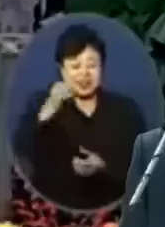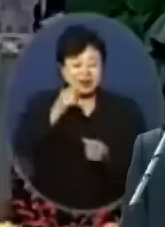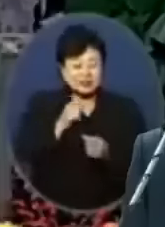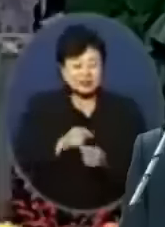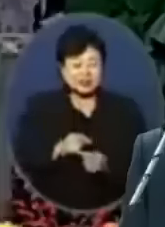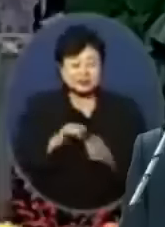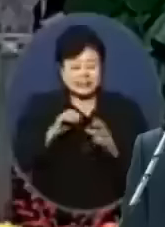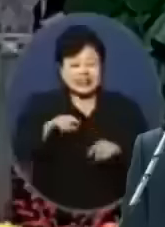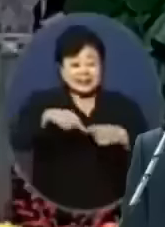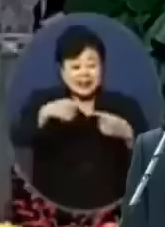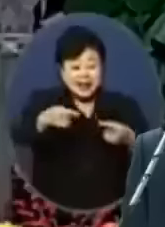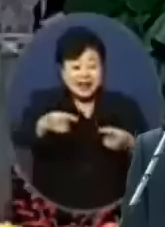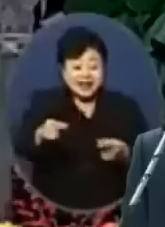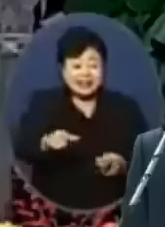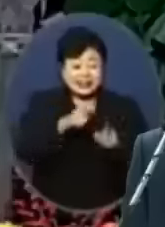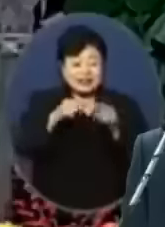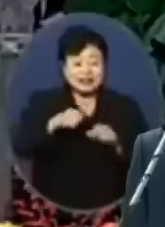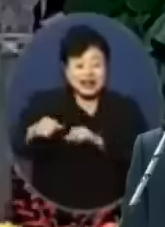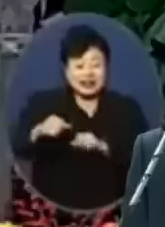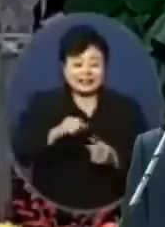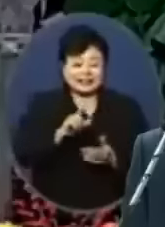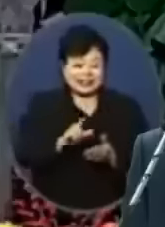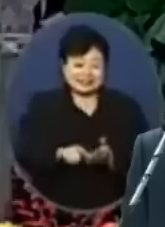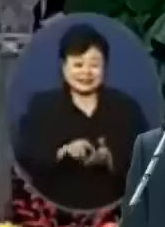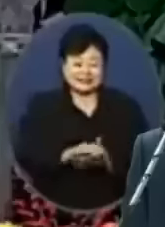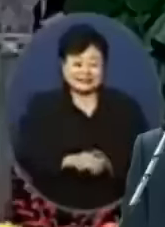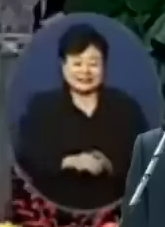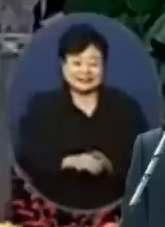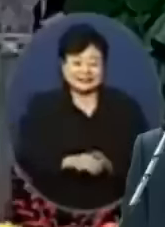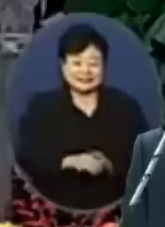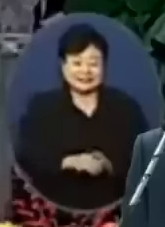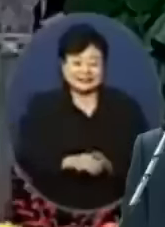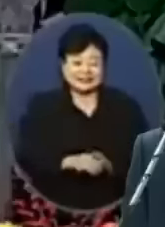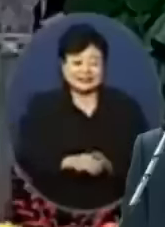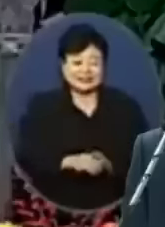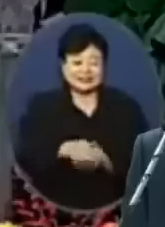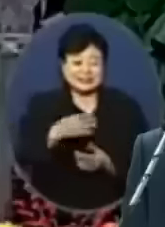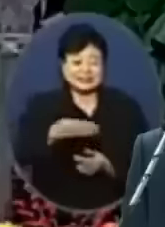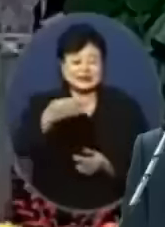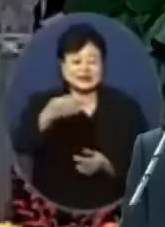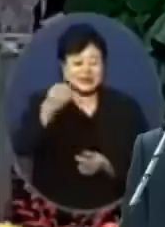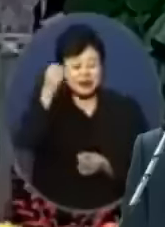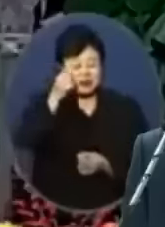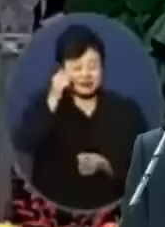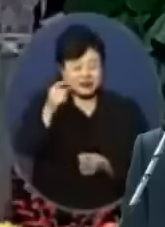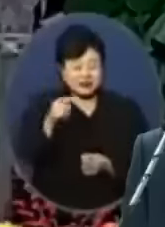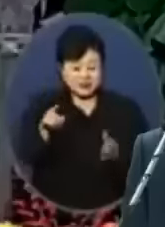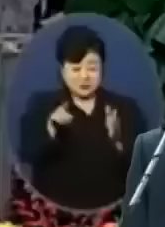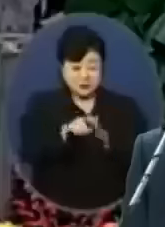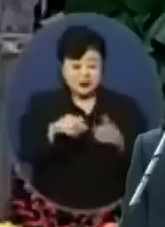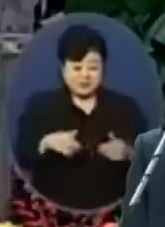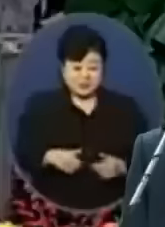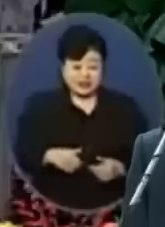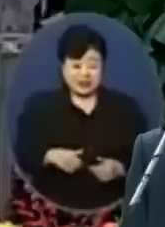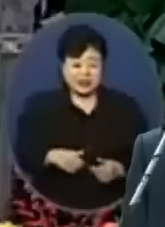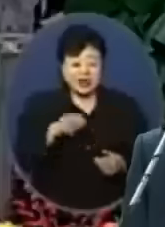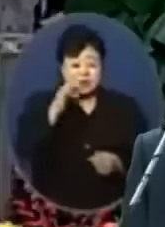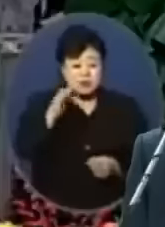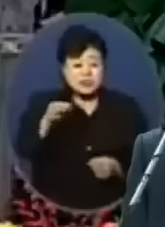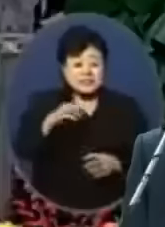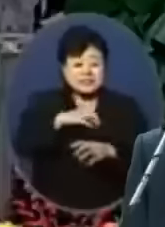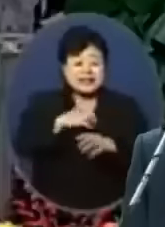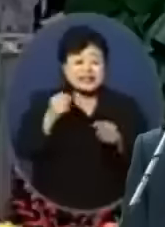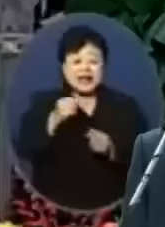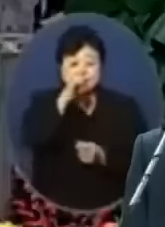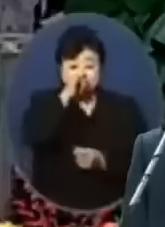영적인 세계에 들어가 살고 행하는 데는 4차원의 영성이 꼭 필요한 것입니다. 우리는 물질적인 세계에